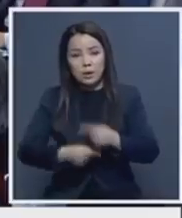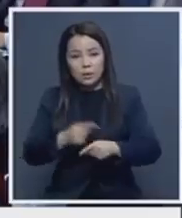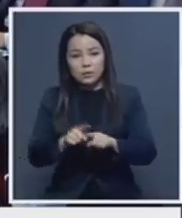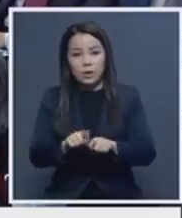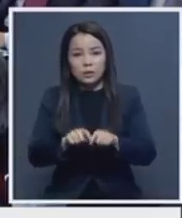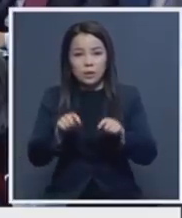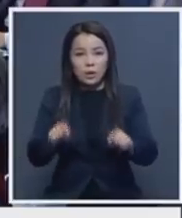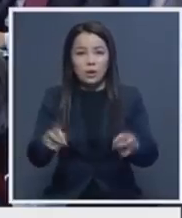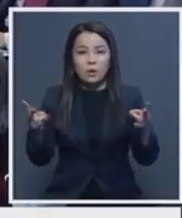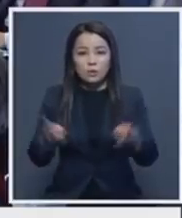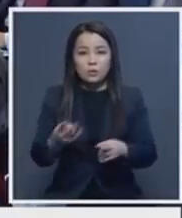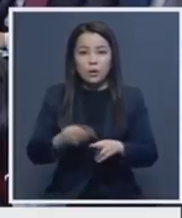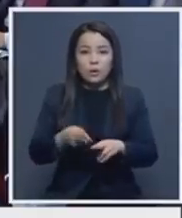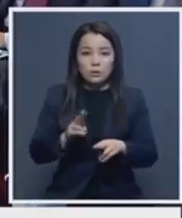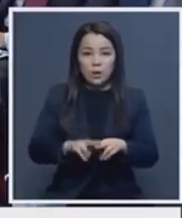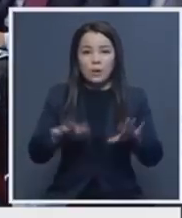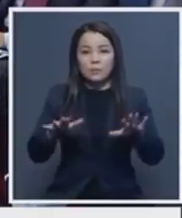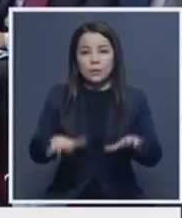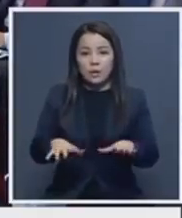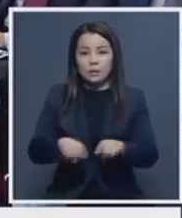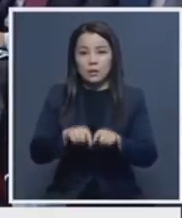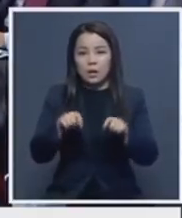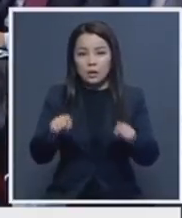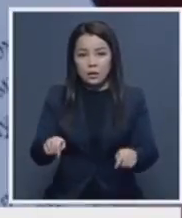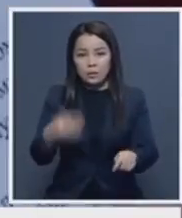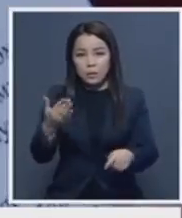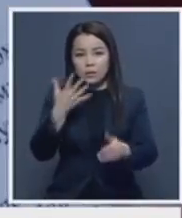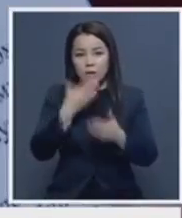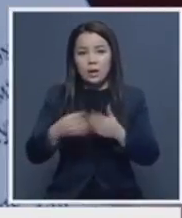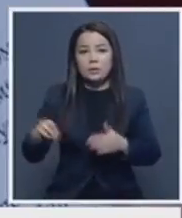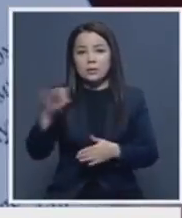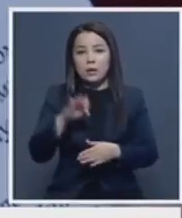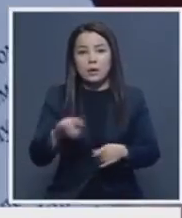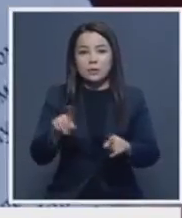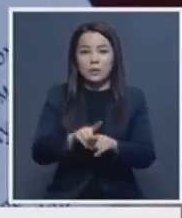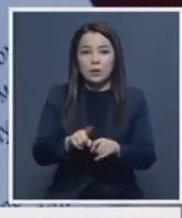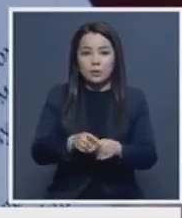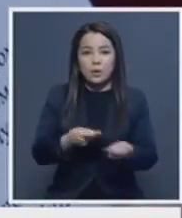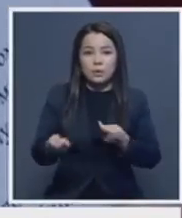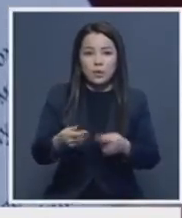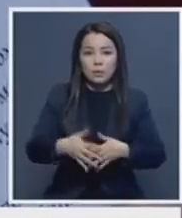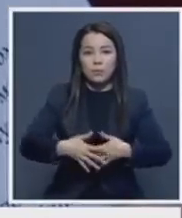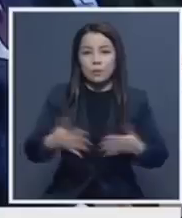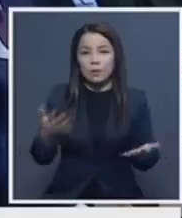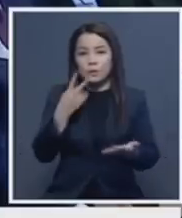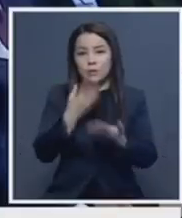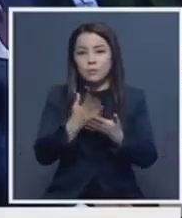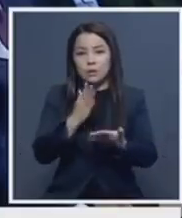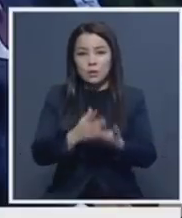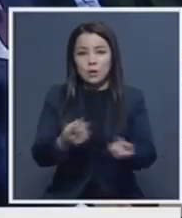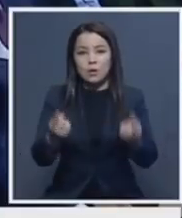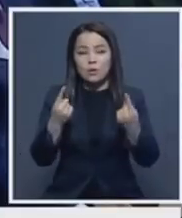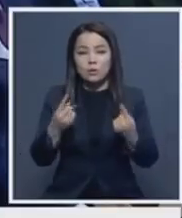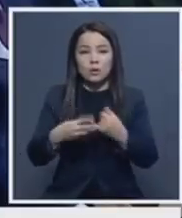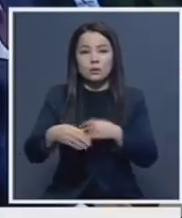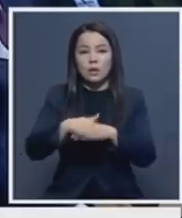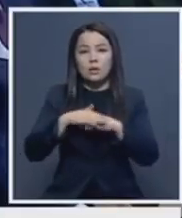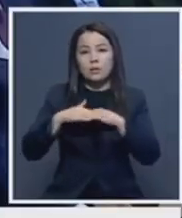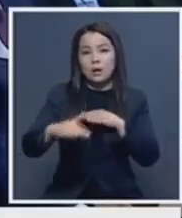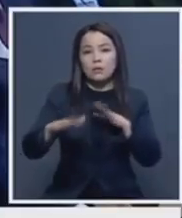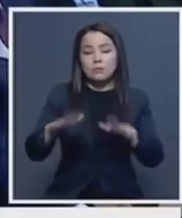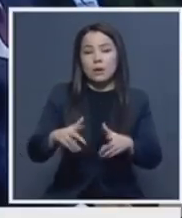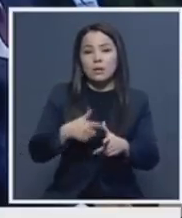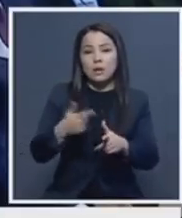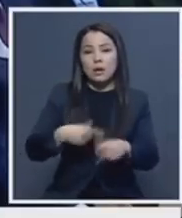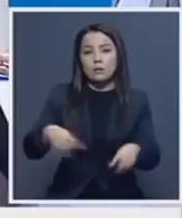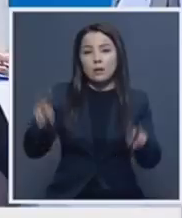керек деген сөз. Осы тұрғыда төл мәдениетіміз бен тарлан тарихымыздың алатын рөлі зор. Елбасы да Ұлы даланың жеті қыры атты